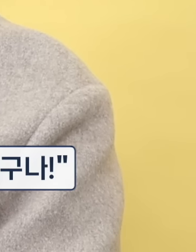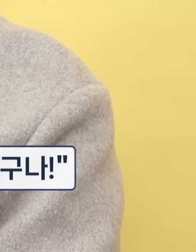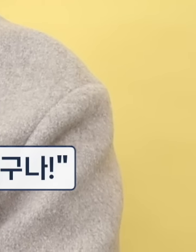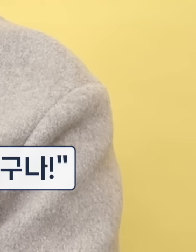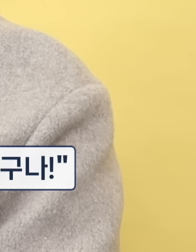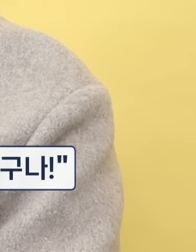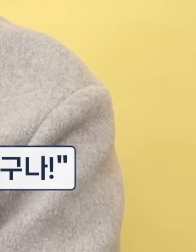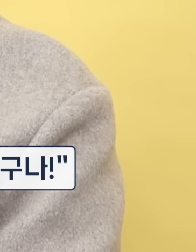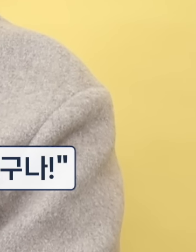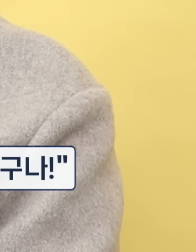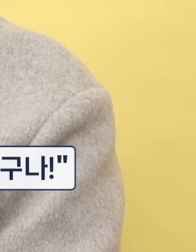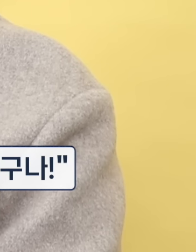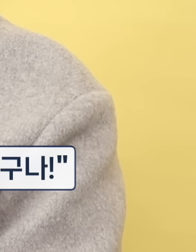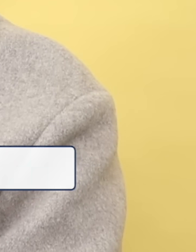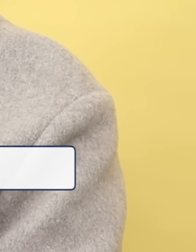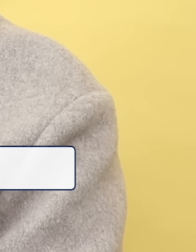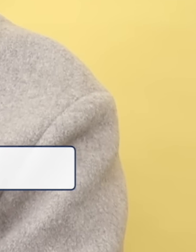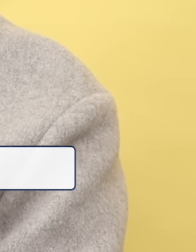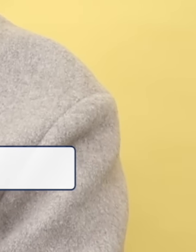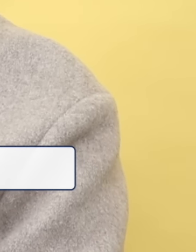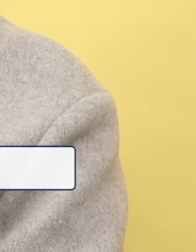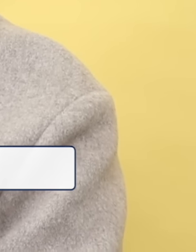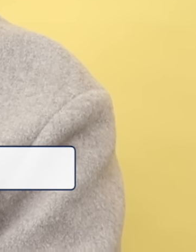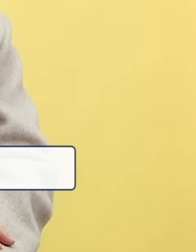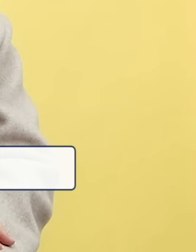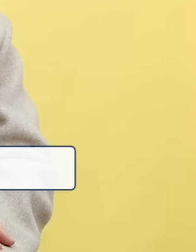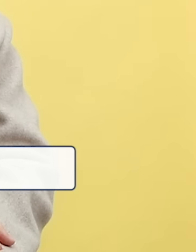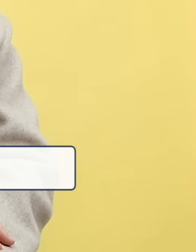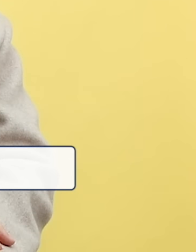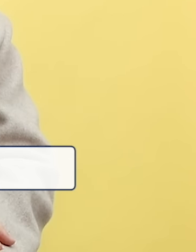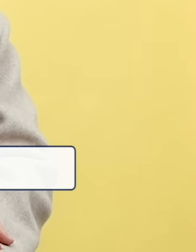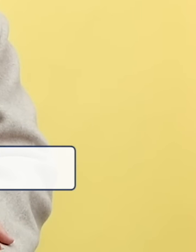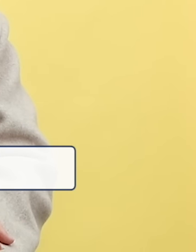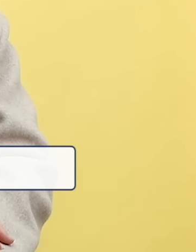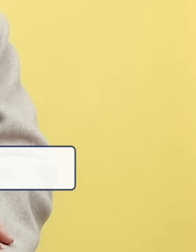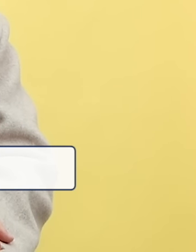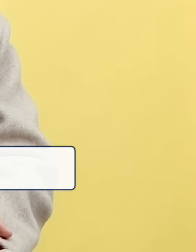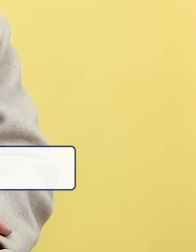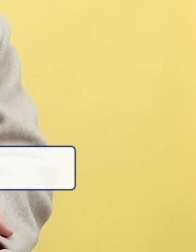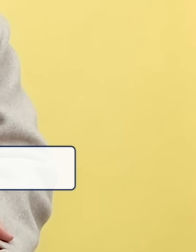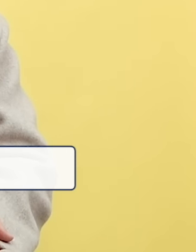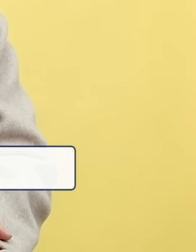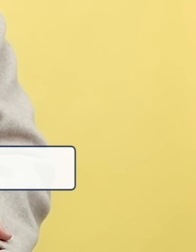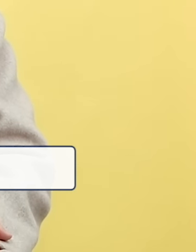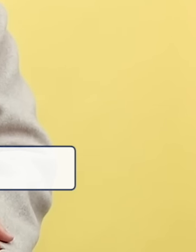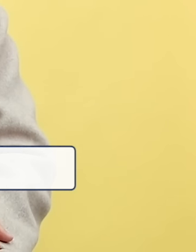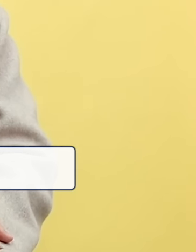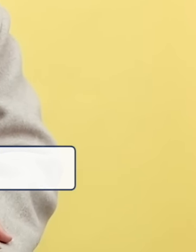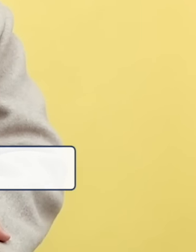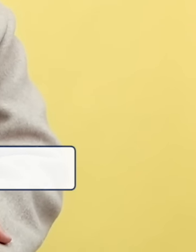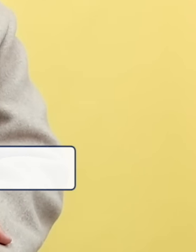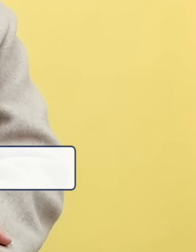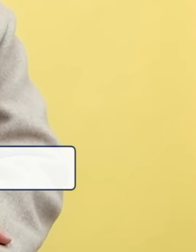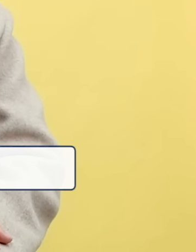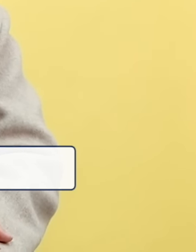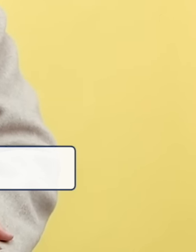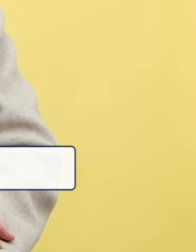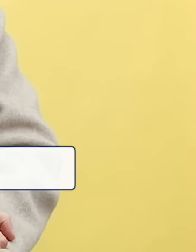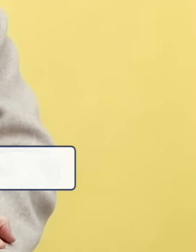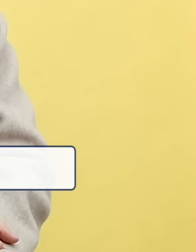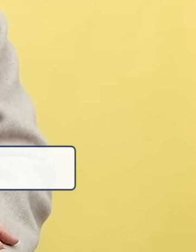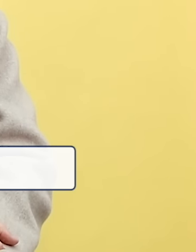생각한 대로 기도를 들어 주셨구나는 생각이 들었고요 어 중간 헤어졌던 적은 딱 하루 하루밖에 안 돼요